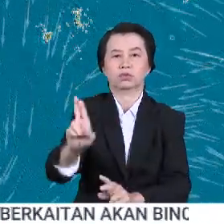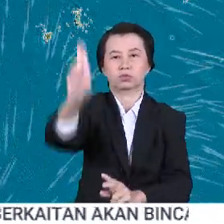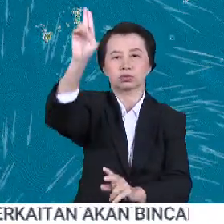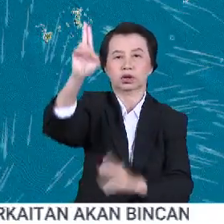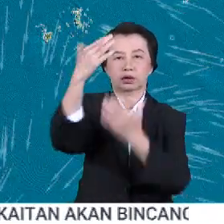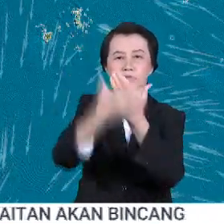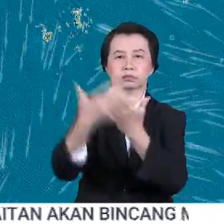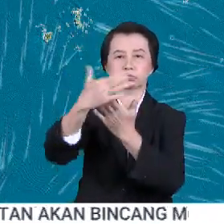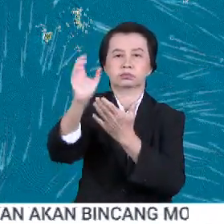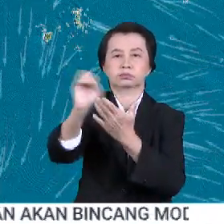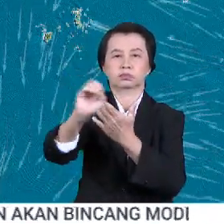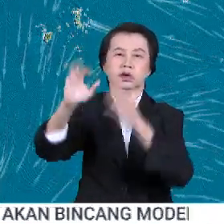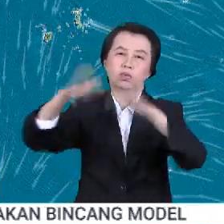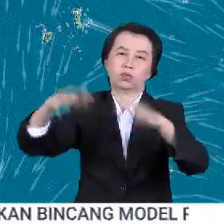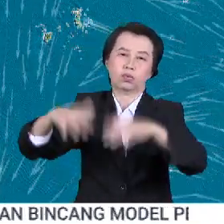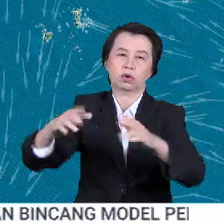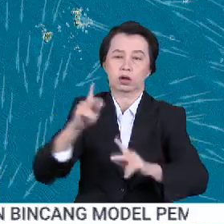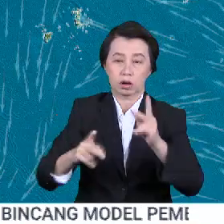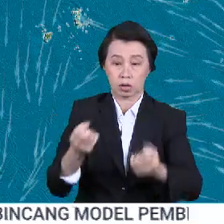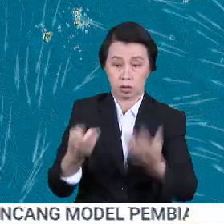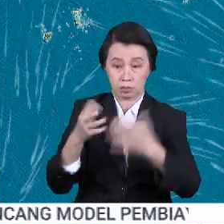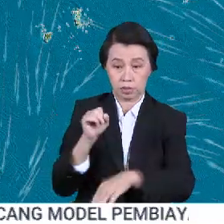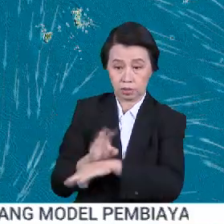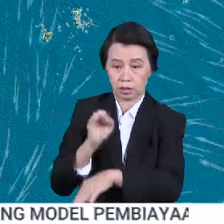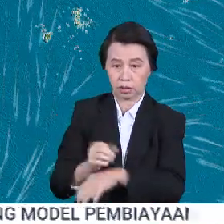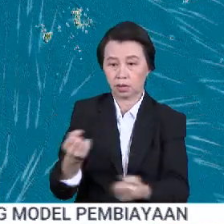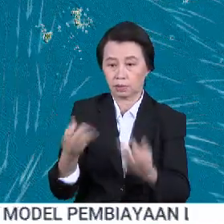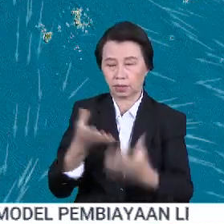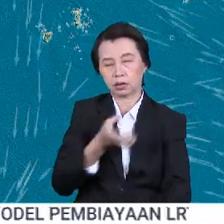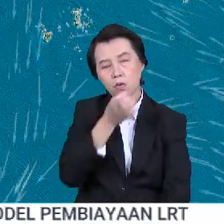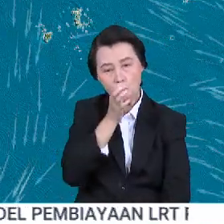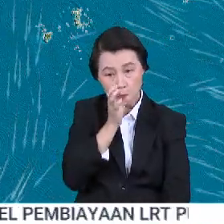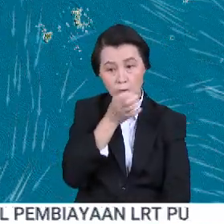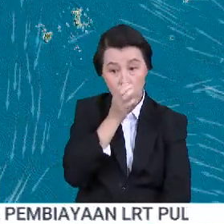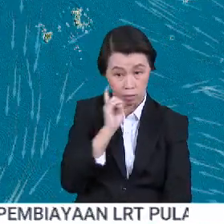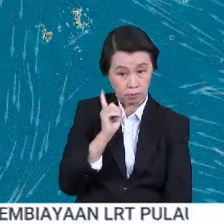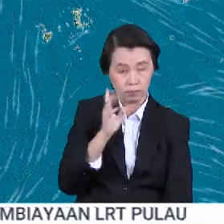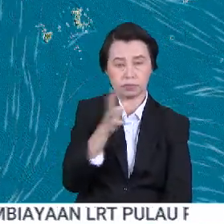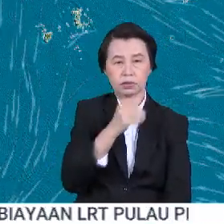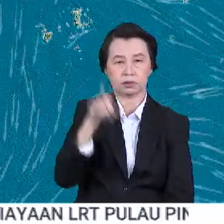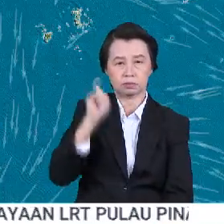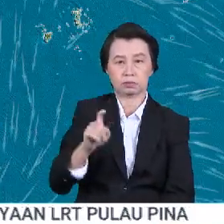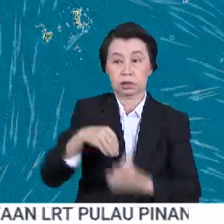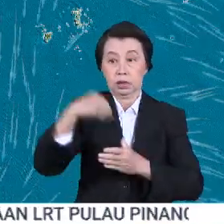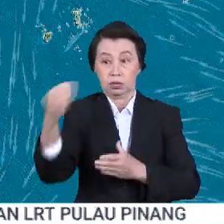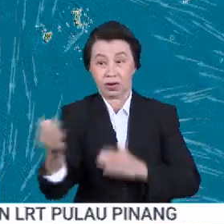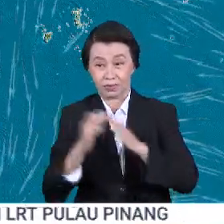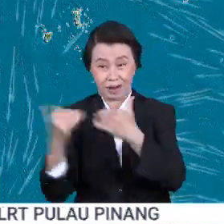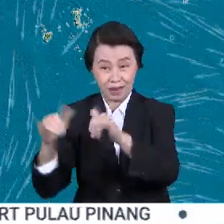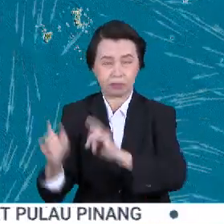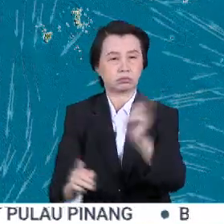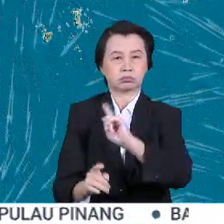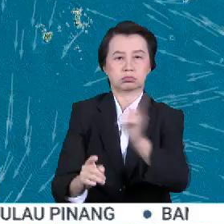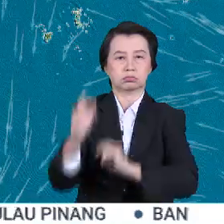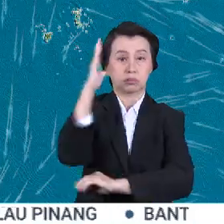Semenanjung. Oleh itu, orang ramai masih lagi dinasihatkan supaya banyakkanlah meminum air dan kurangkan aktiviti di luar rumah pada waktu tengah